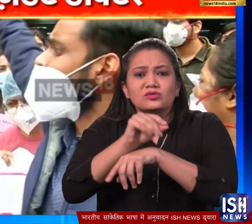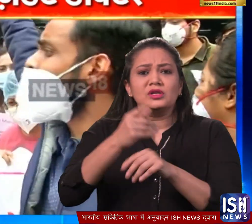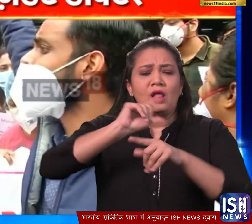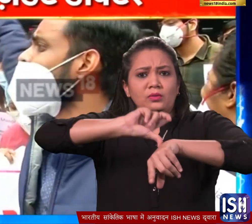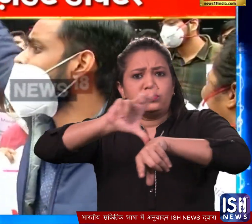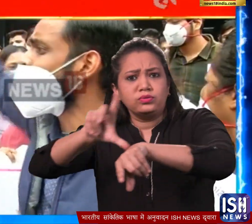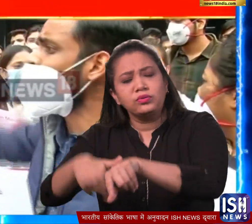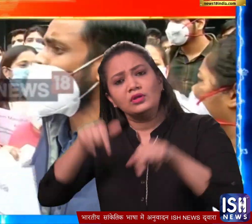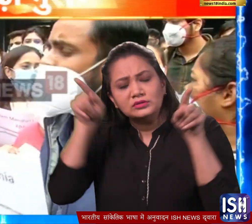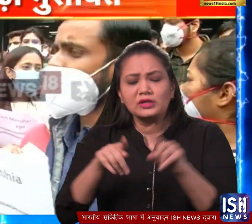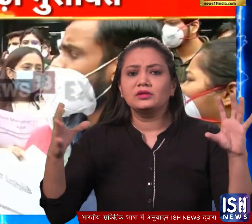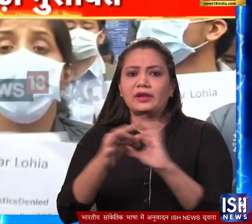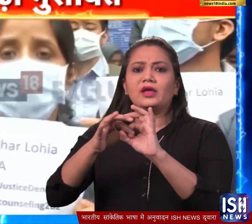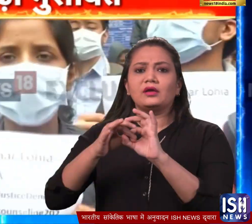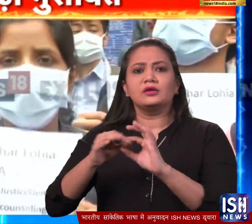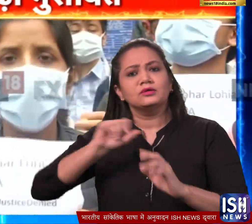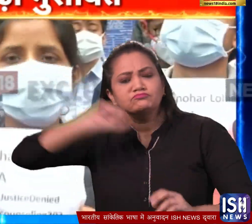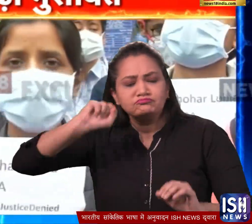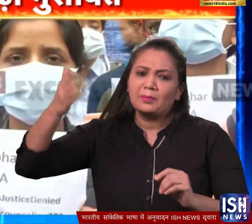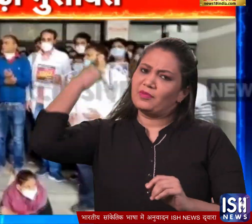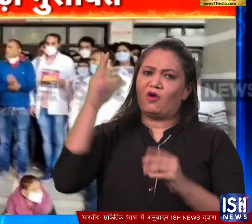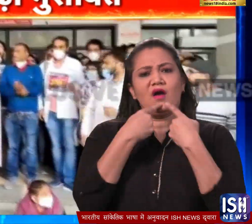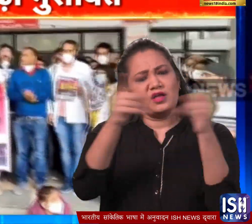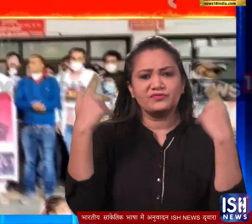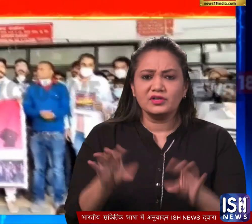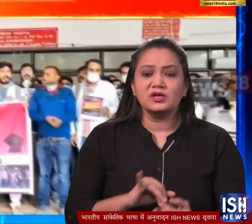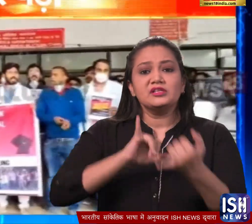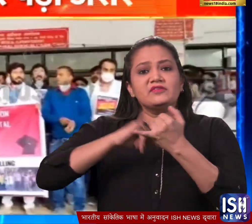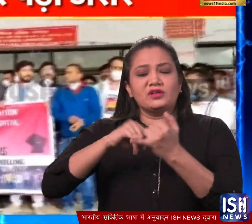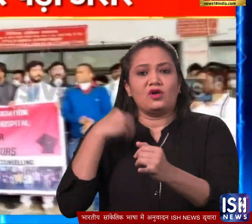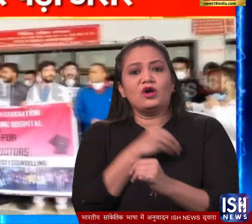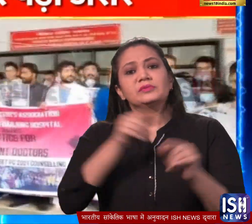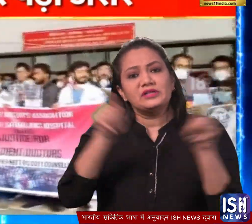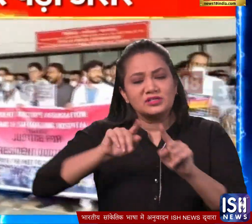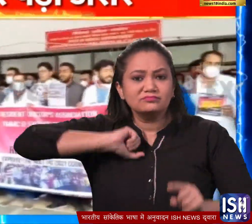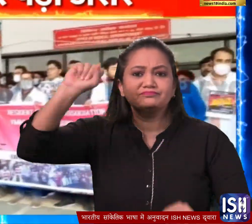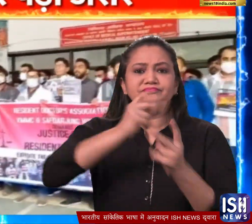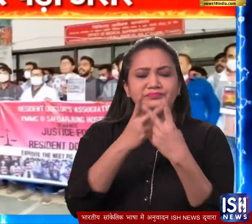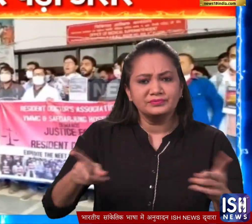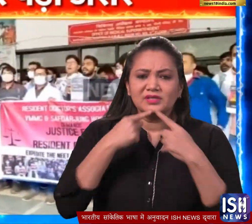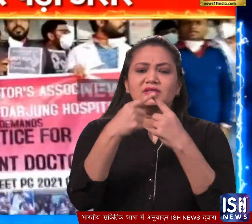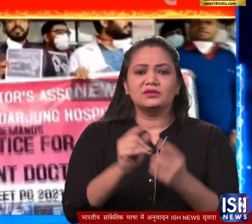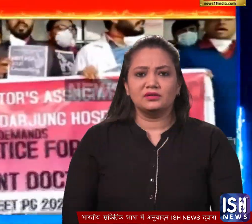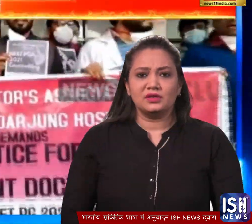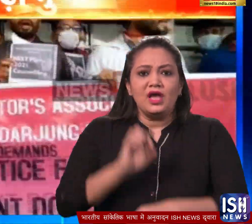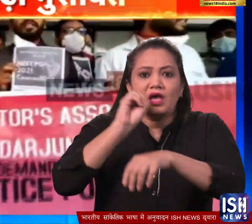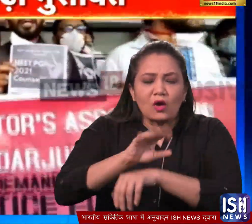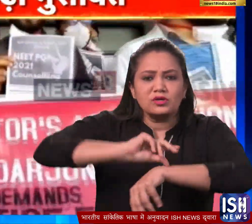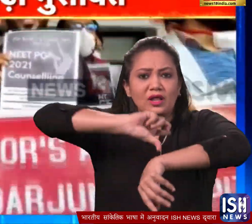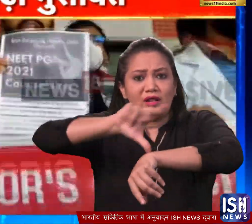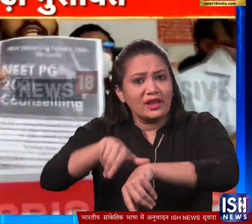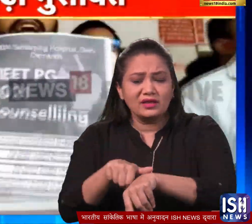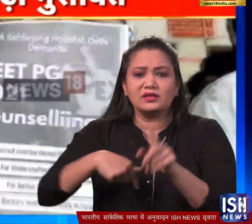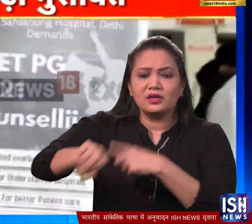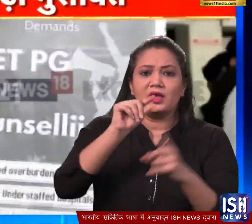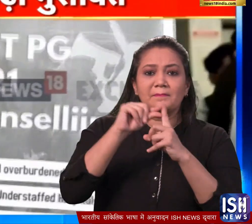काउंसलिंग में देरी को लेकर हड़ताल करने का ऐलान कुछ दिन पहले ही कर दिया था। दिल्ली के ही सफदरजंग अस्पताल के बाहर प्रदर्शन करने वालों ने दावा किया कि काउंसलिंग